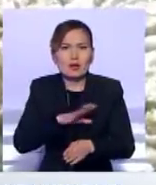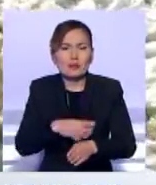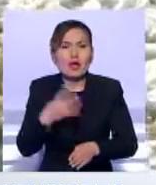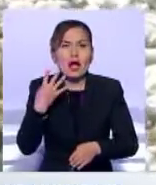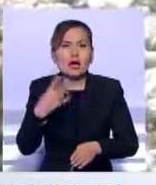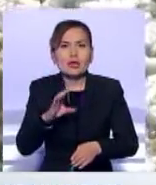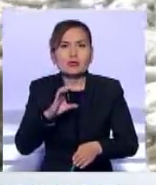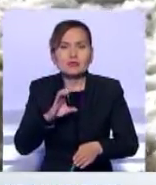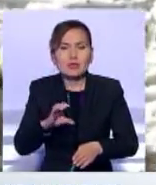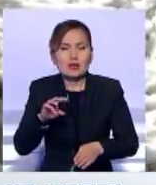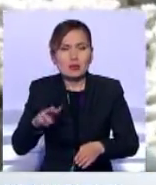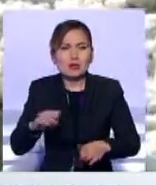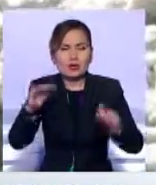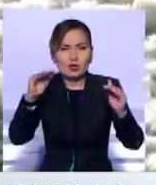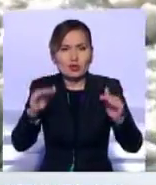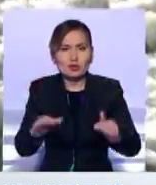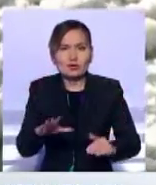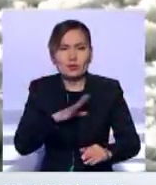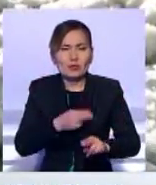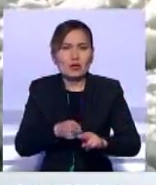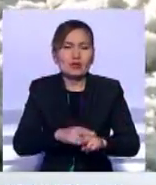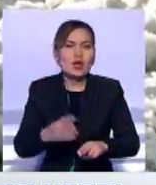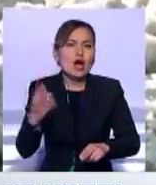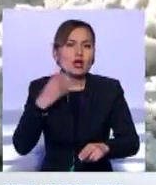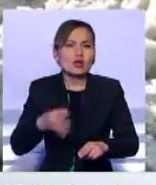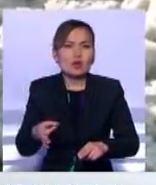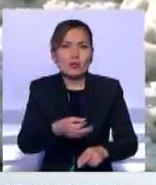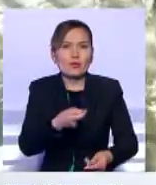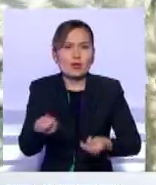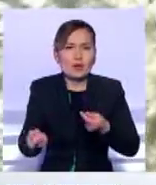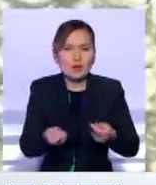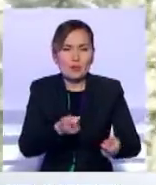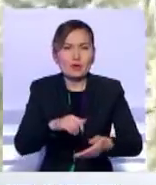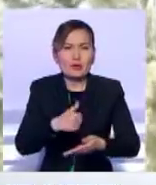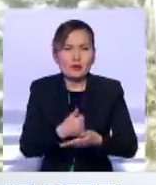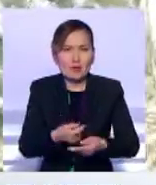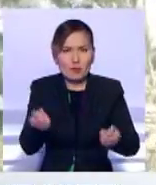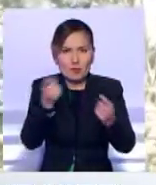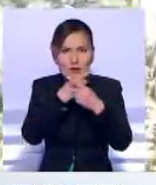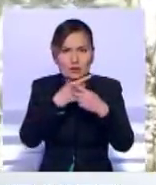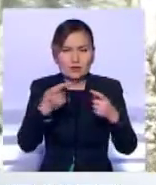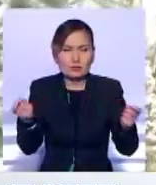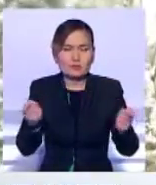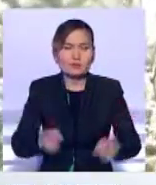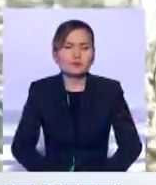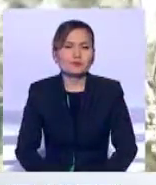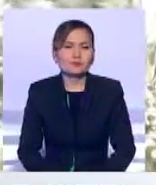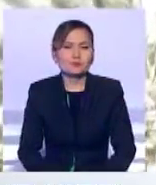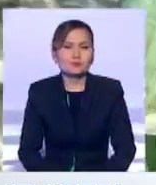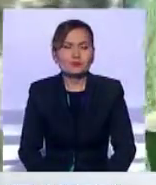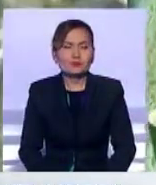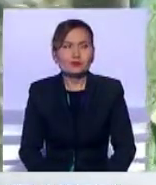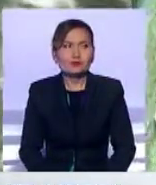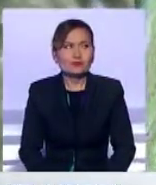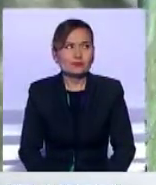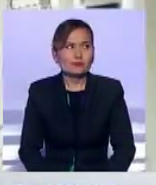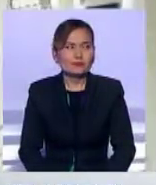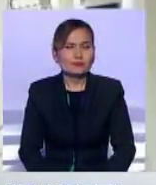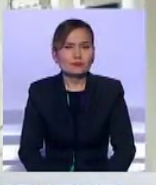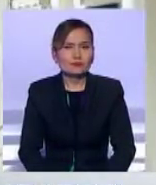40 сантиметрге дейін төмен түсті деп хабарлады Қызылорда облысы төтенше жағдайлар департаментінің баспасөз қызметі.